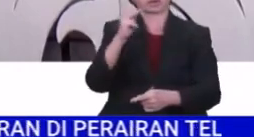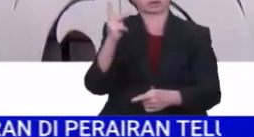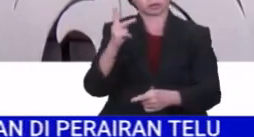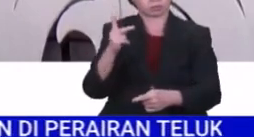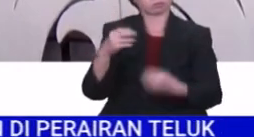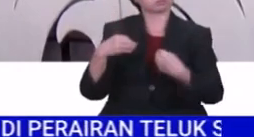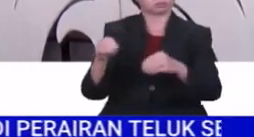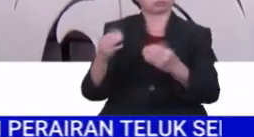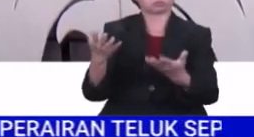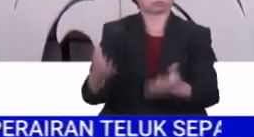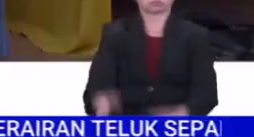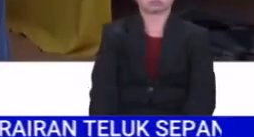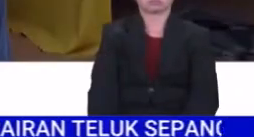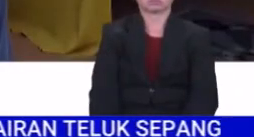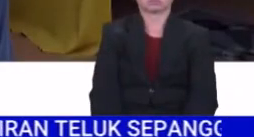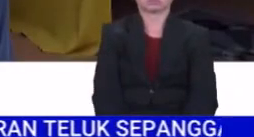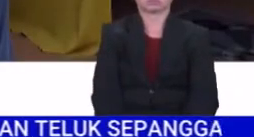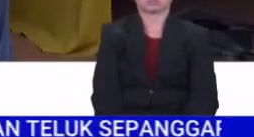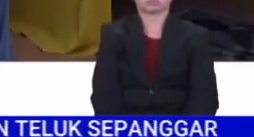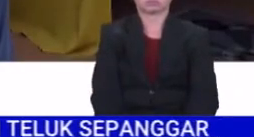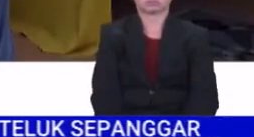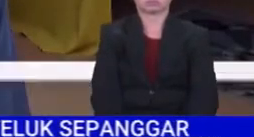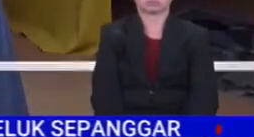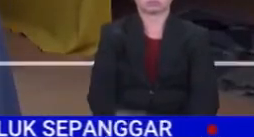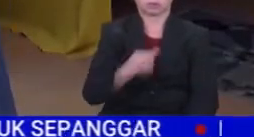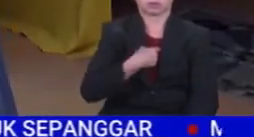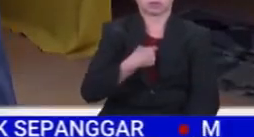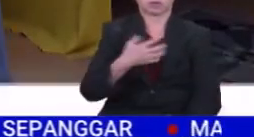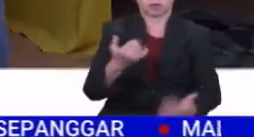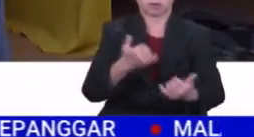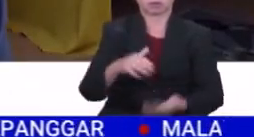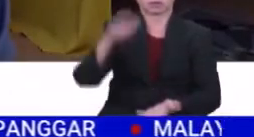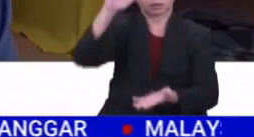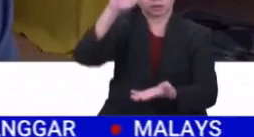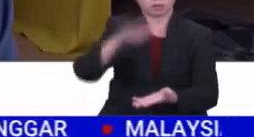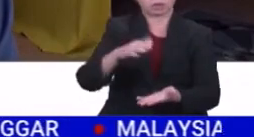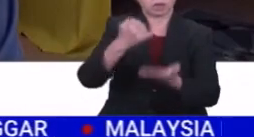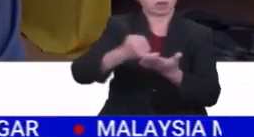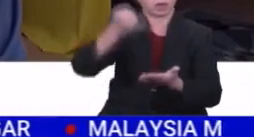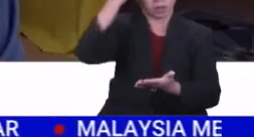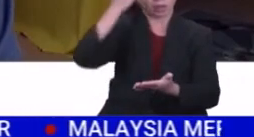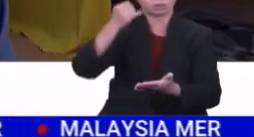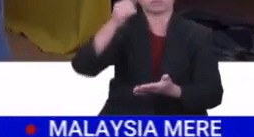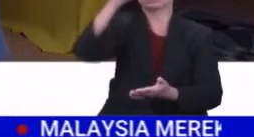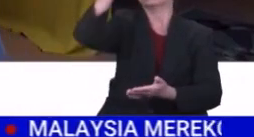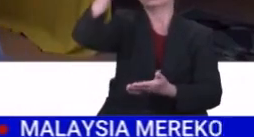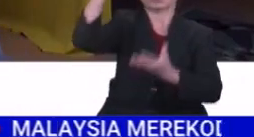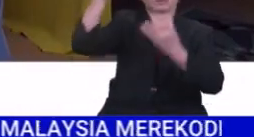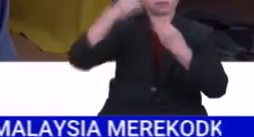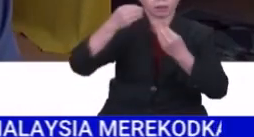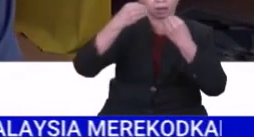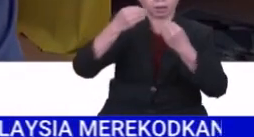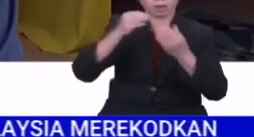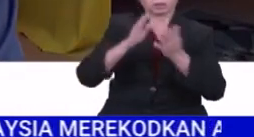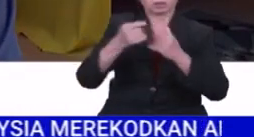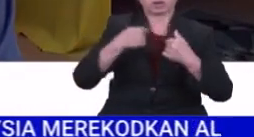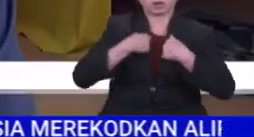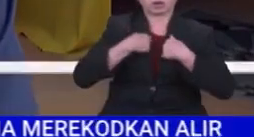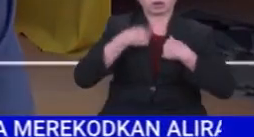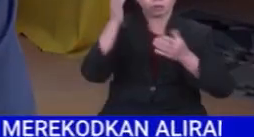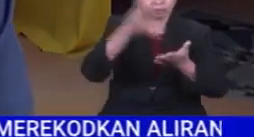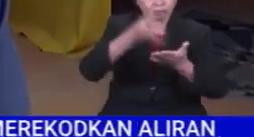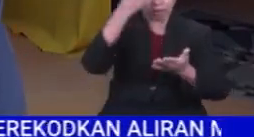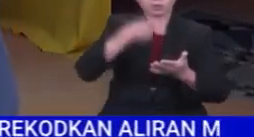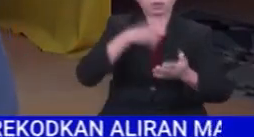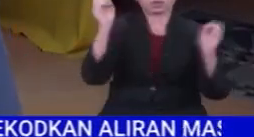Ringgit saya enak turunkan ilmu yang anugerah Tuhan bagi ini spasi sendiri pun tak pernah